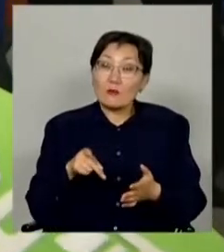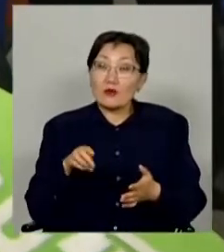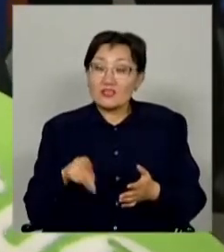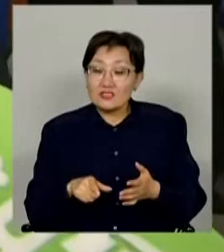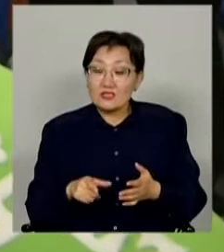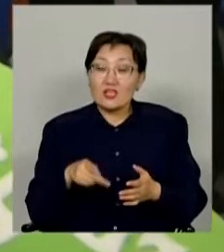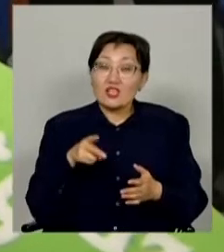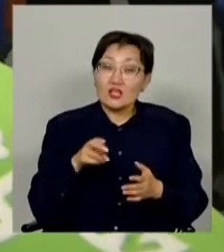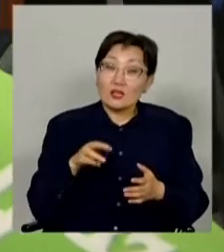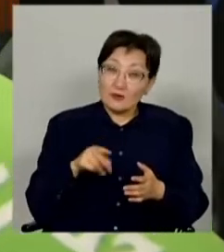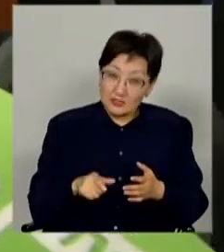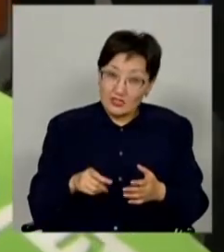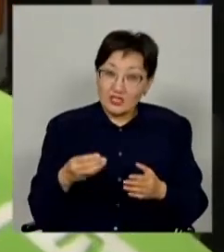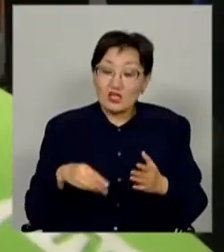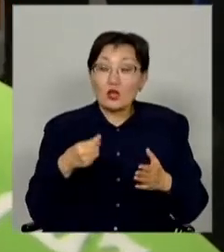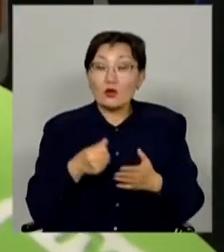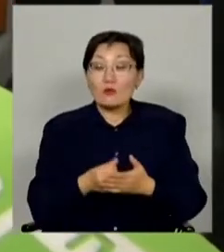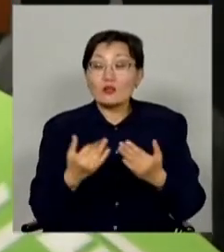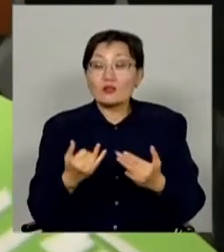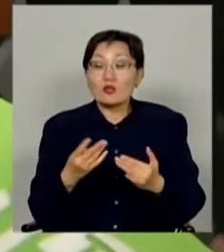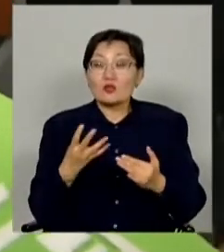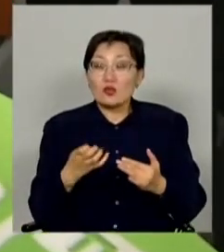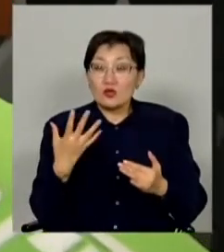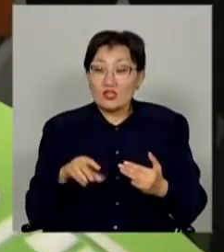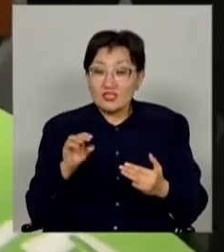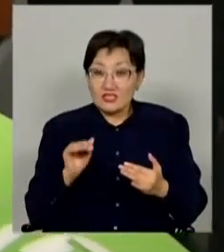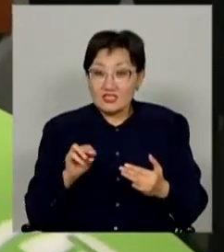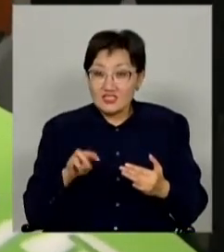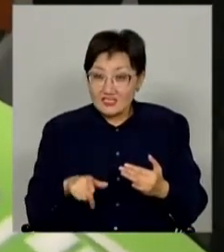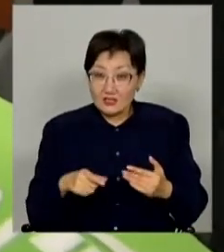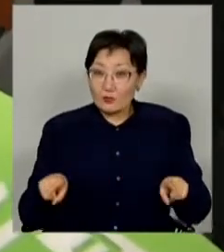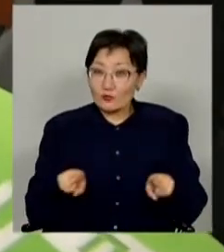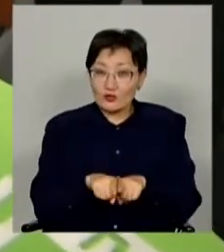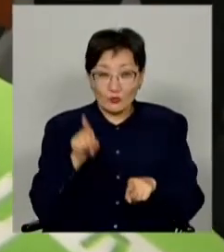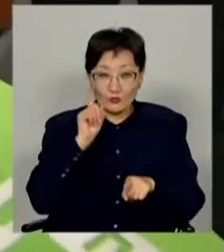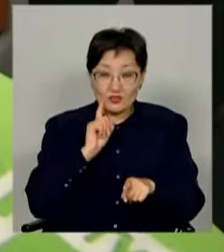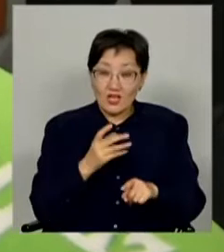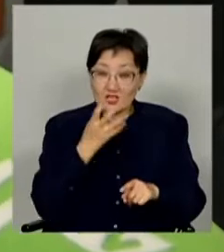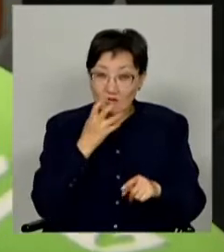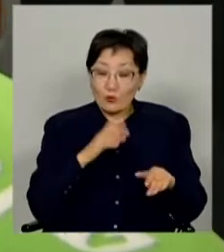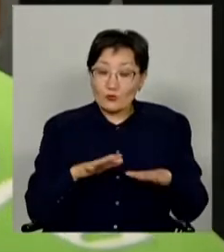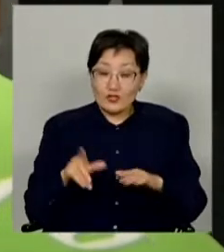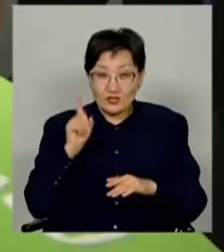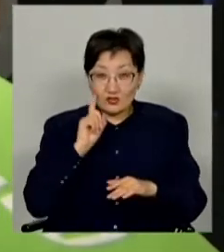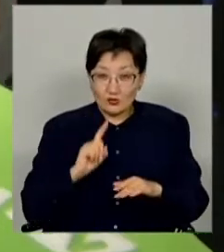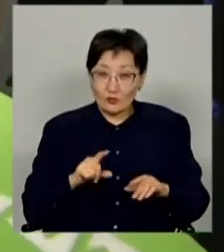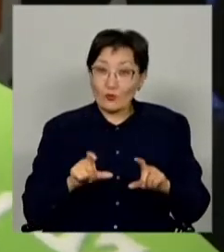қарай 2000 теңге. Мынау енді 450 теңге дейді. Демболь мынадай жақсы жылы орында, жайлы